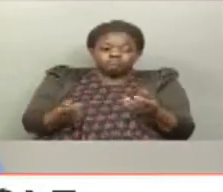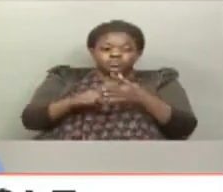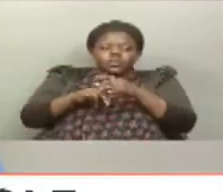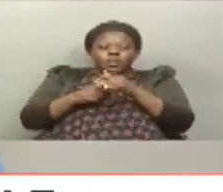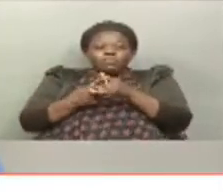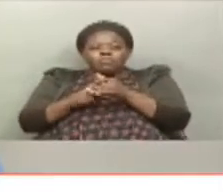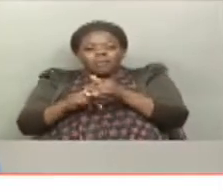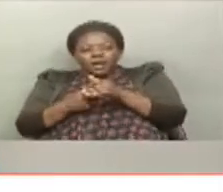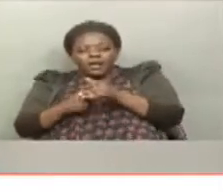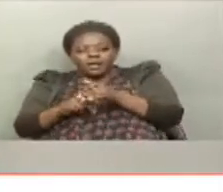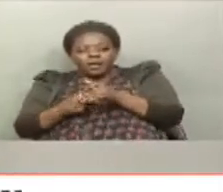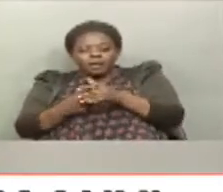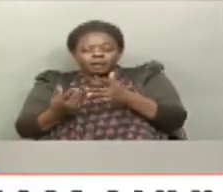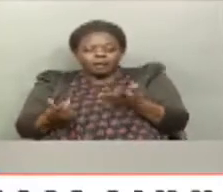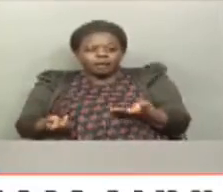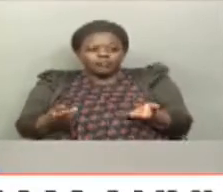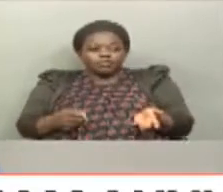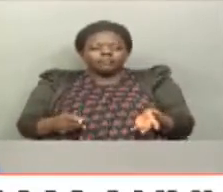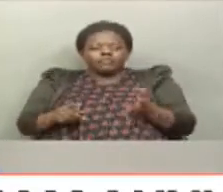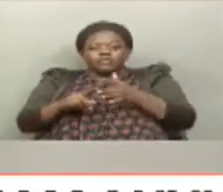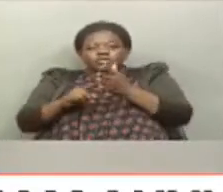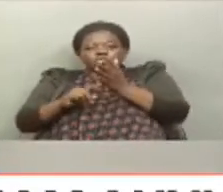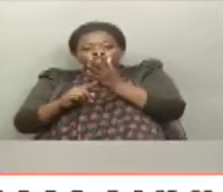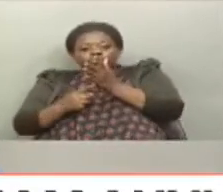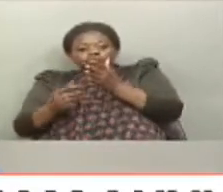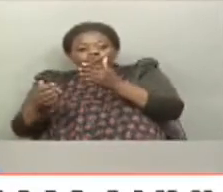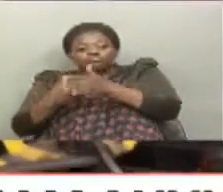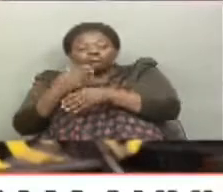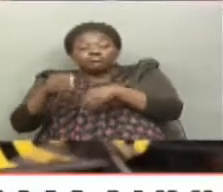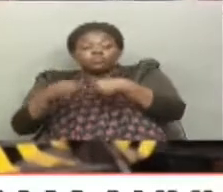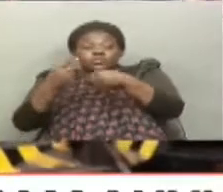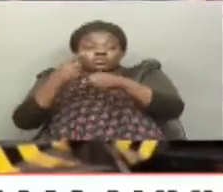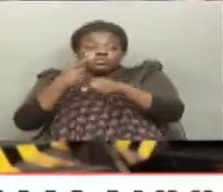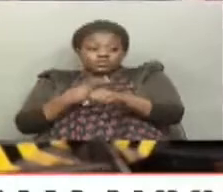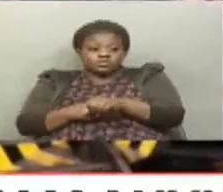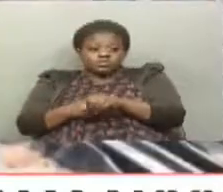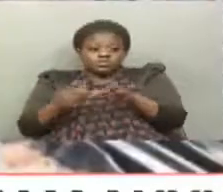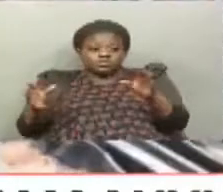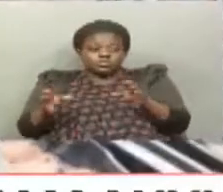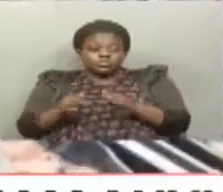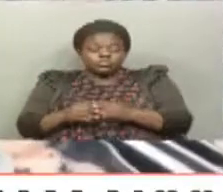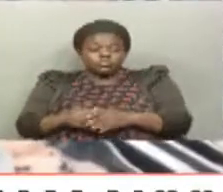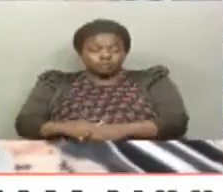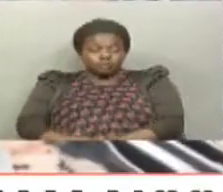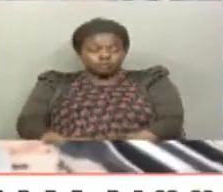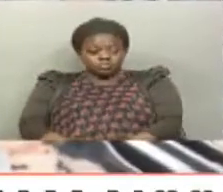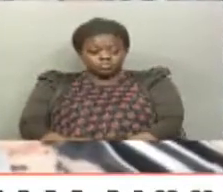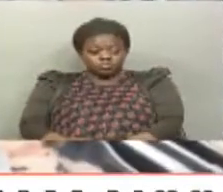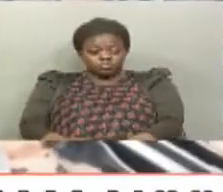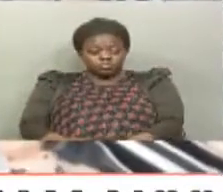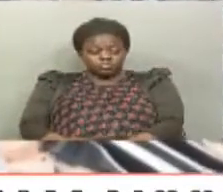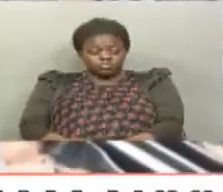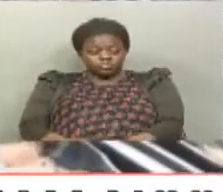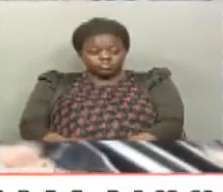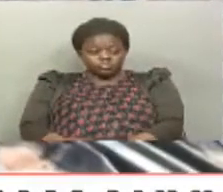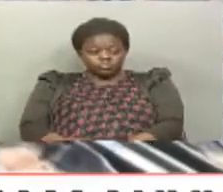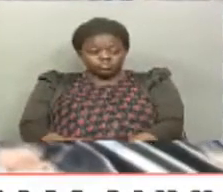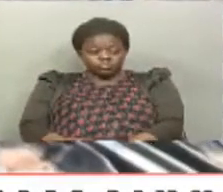balina ozimaintaininga technology mupya ng'olina oba wa time. Procopius Lumo yakusakidde guyeino ku Rawukedde